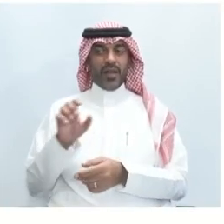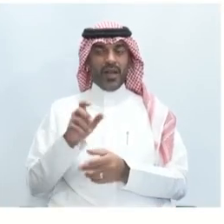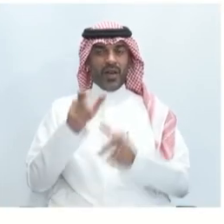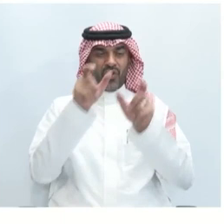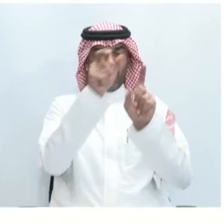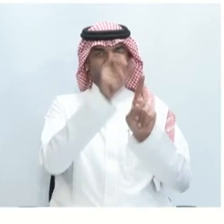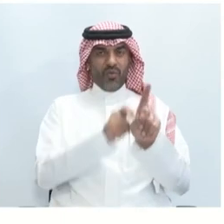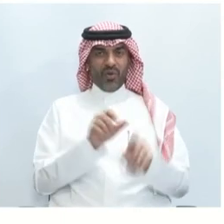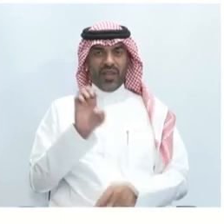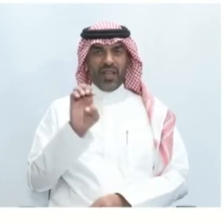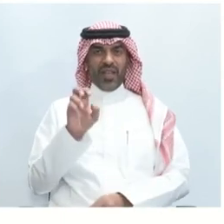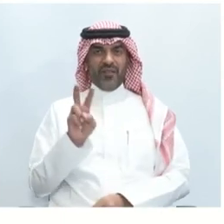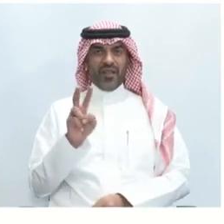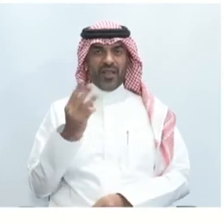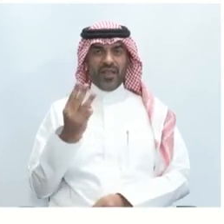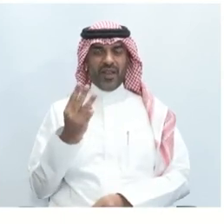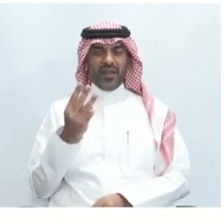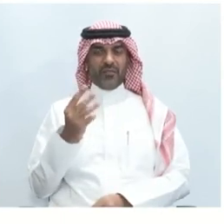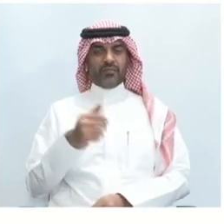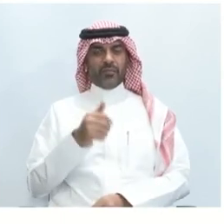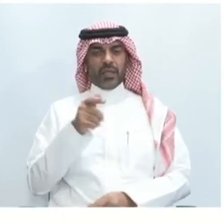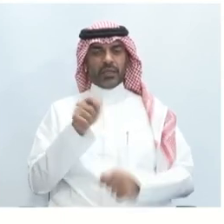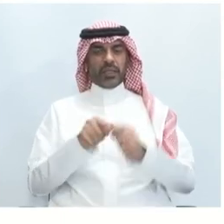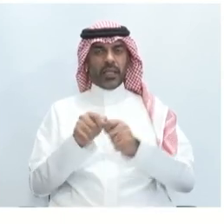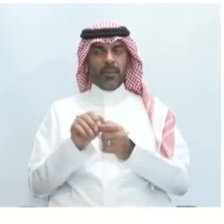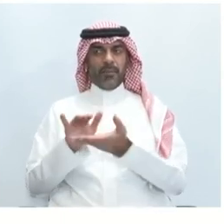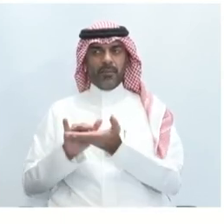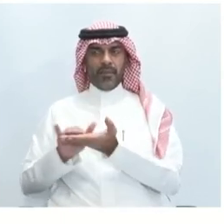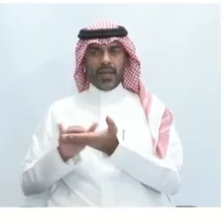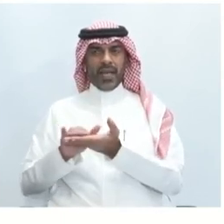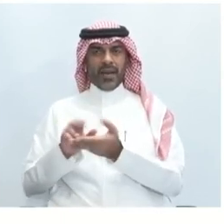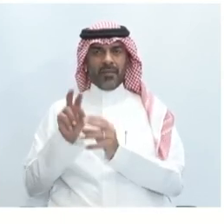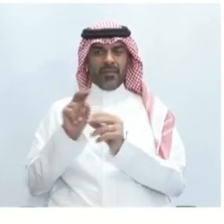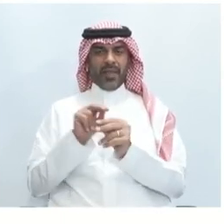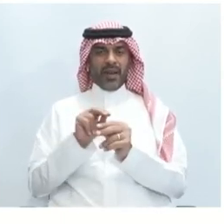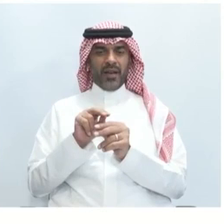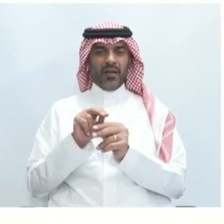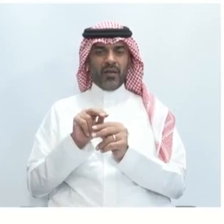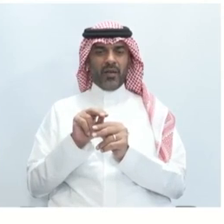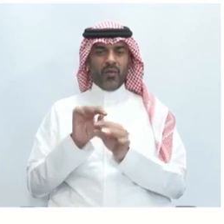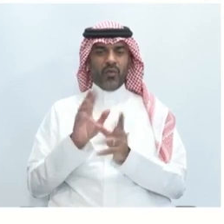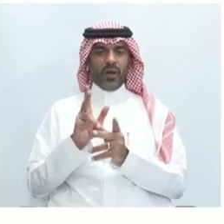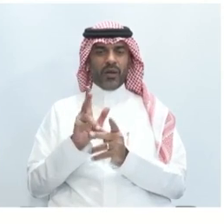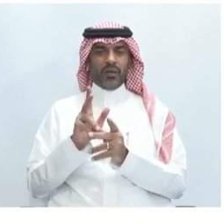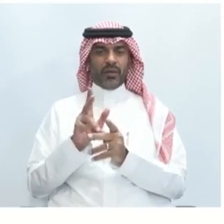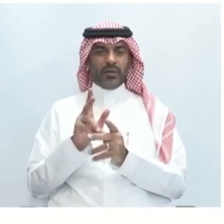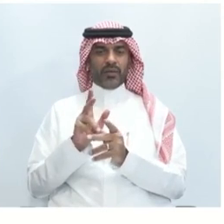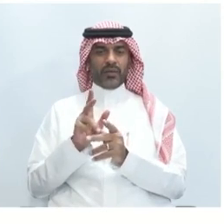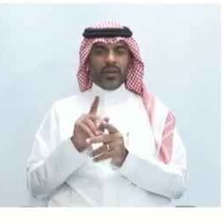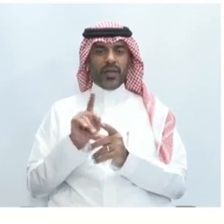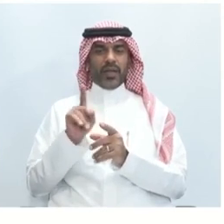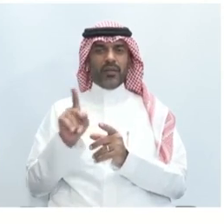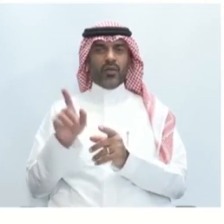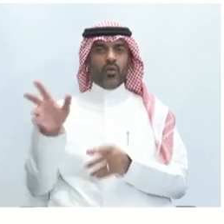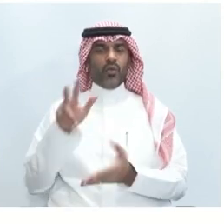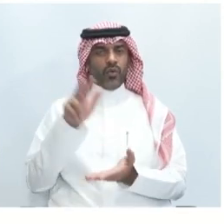استخدام بيئه المحاكاه التي تحتوي على اللبنات البرمجيه ومنطقه البرمجه وبيئه المحاكاه طبعا بيئه المحاكاه هي المنطقه